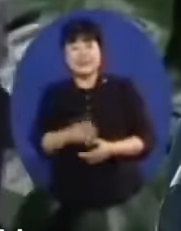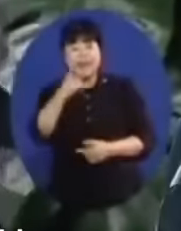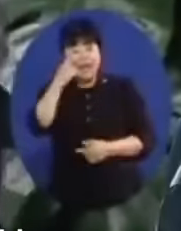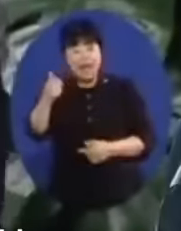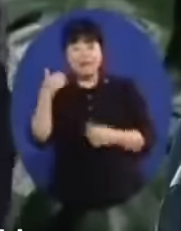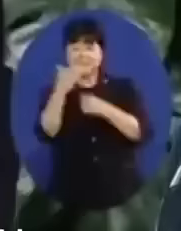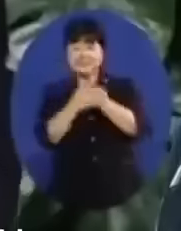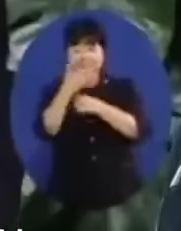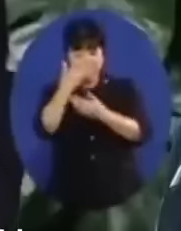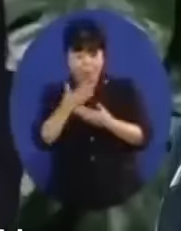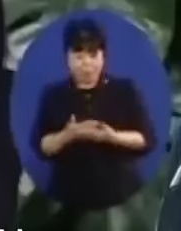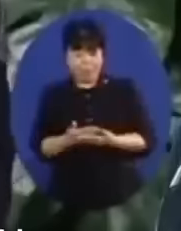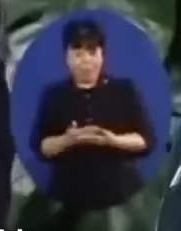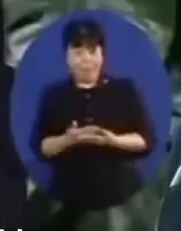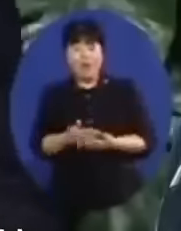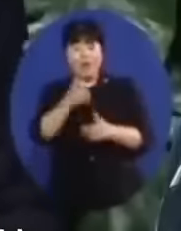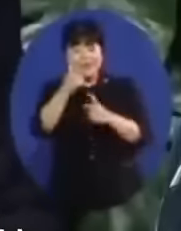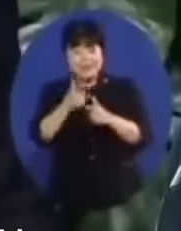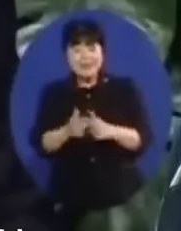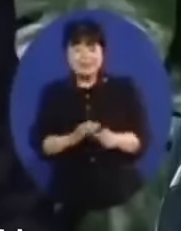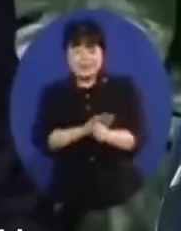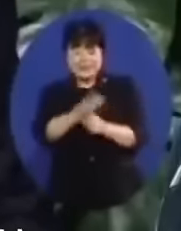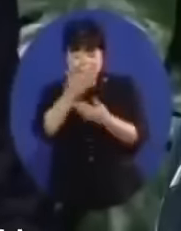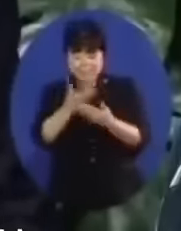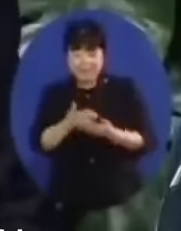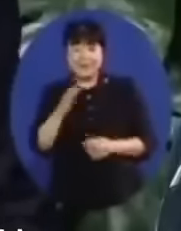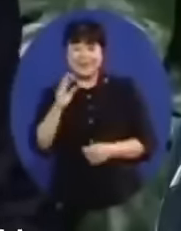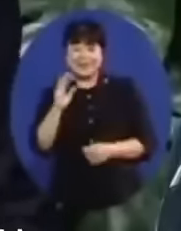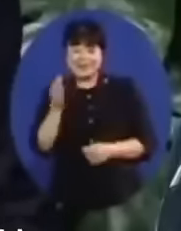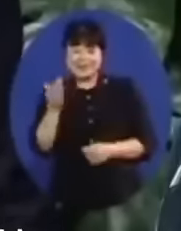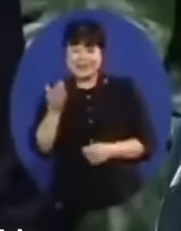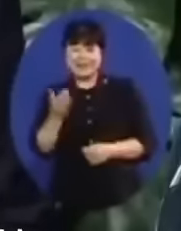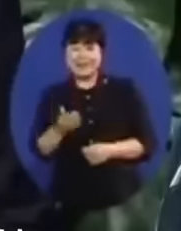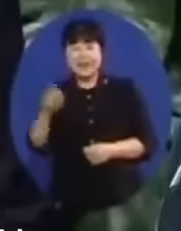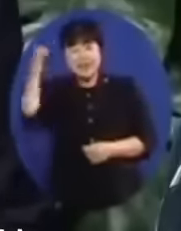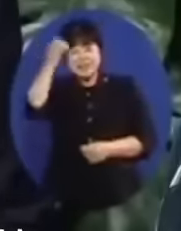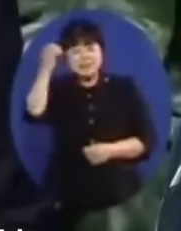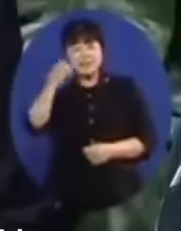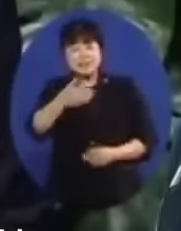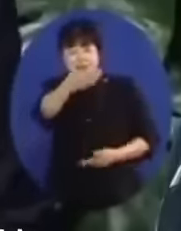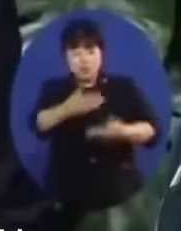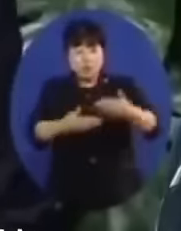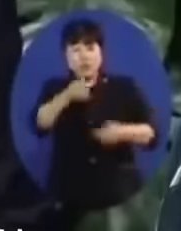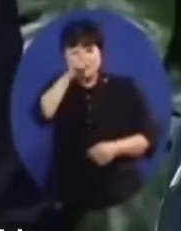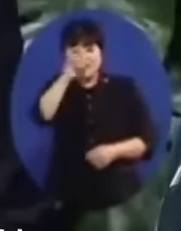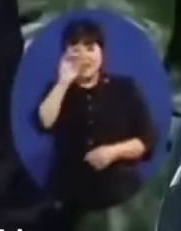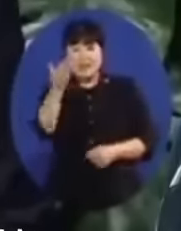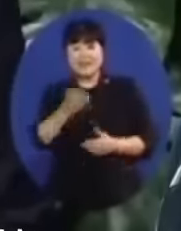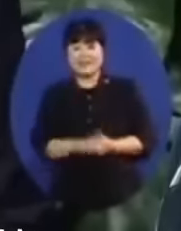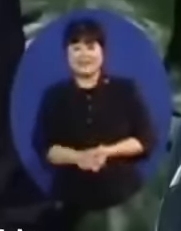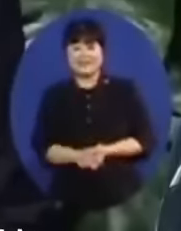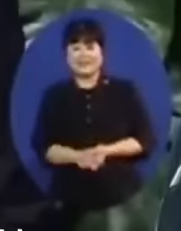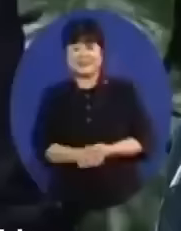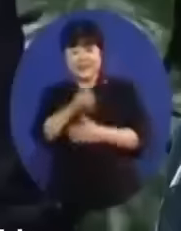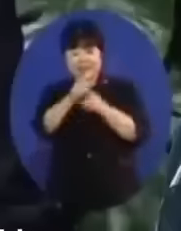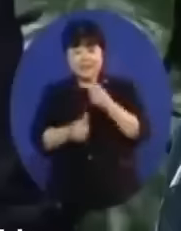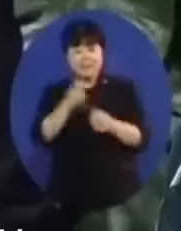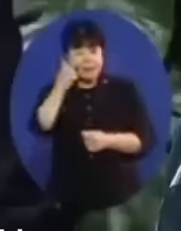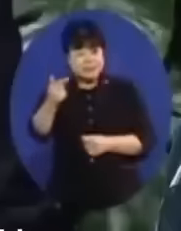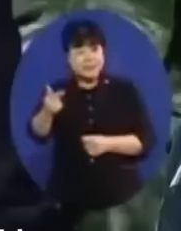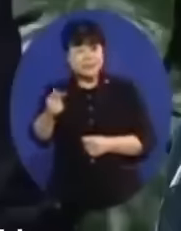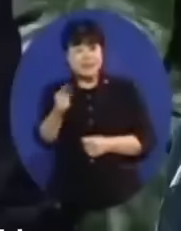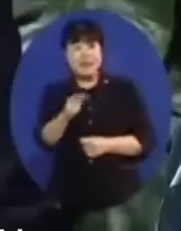아버지의 은혜를 받게 하시고 예수님의 사랑을 받게 하는 것입니다. 성령님의 교통이 있어야 되는 것입니다. 하나님